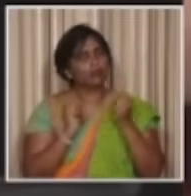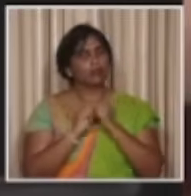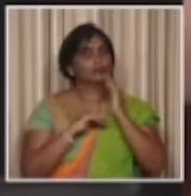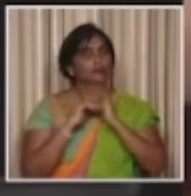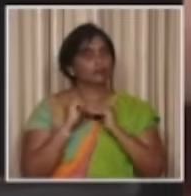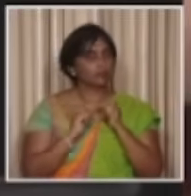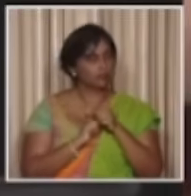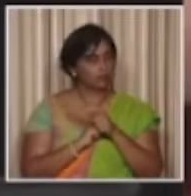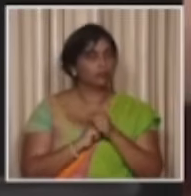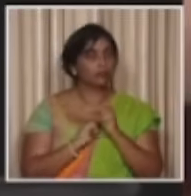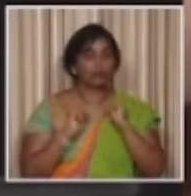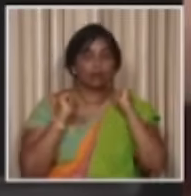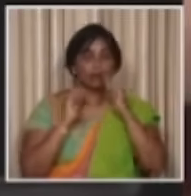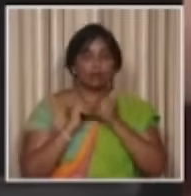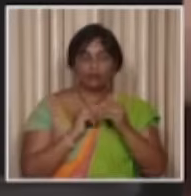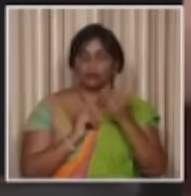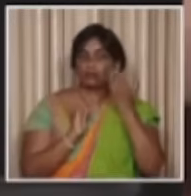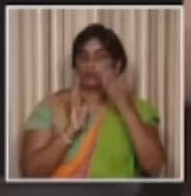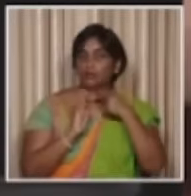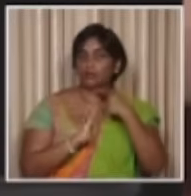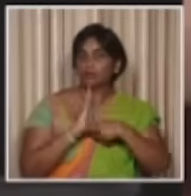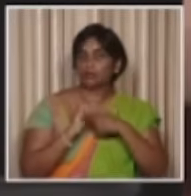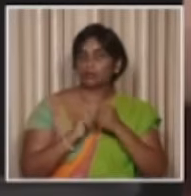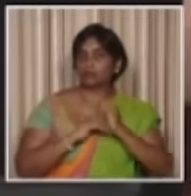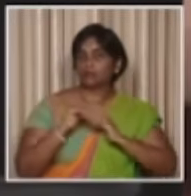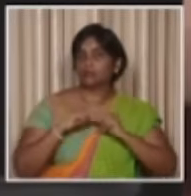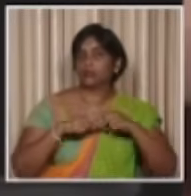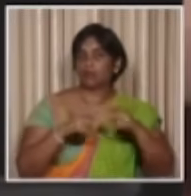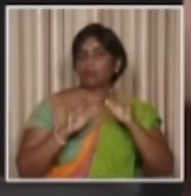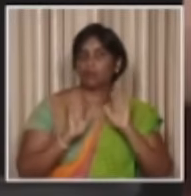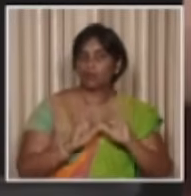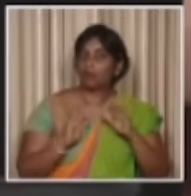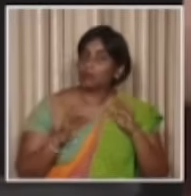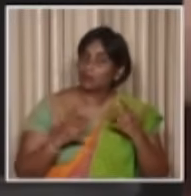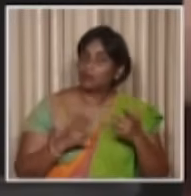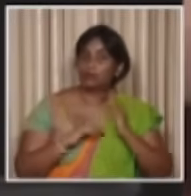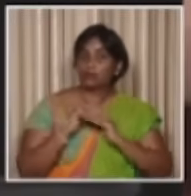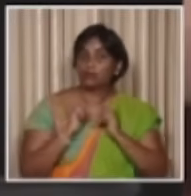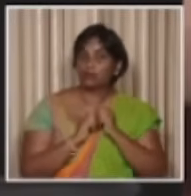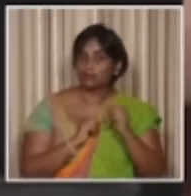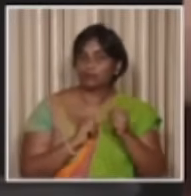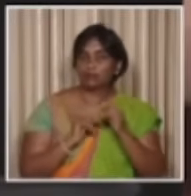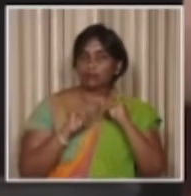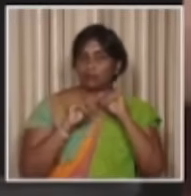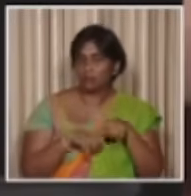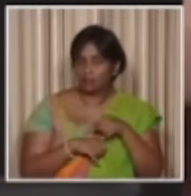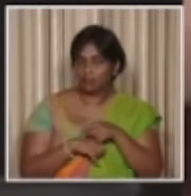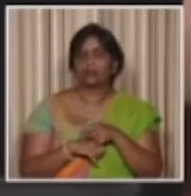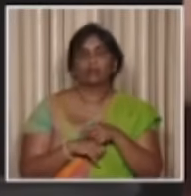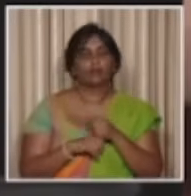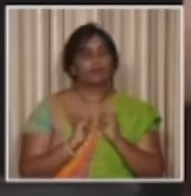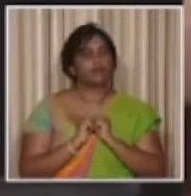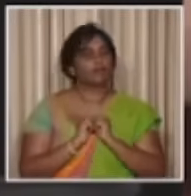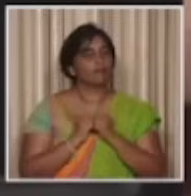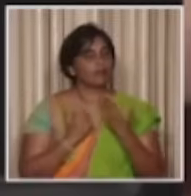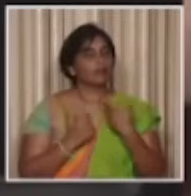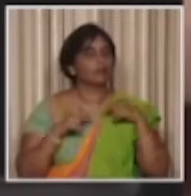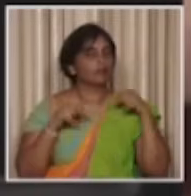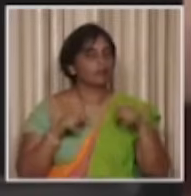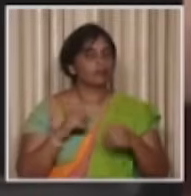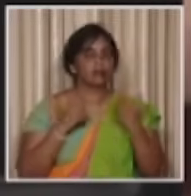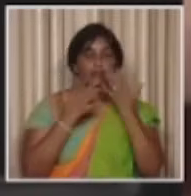මොනවා හරි කරපු දේ යථාර්ථයක් වශයෙන් රටේ ක්‍රියාත්මක වෙන්න ඕනේ. එහෙම නැතුව ඒ කරපු දේ සොච්චමක් වෙනවා නම් වැඩක් වෙන්නේ නැත්නම් අද